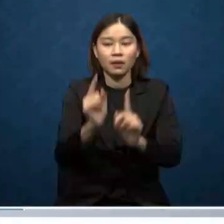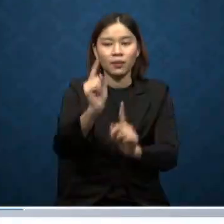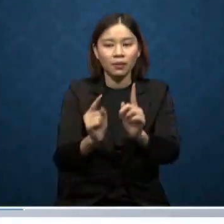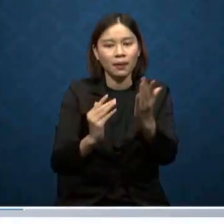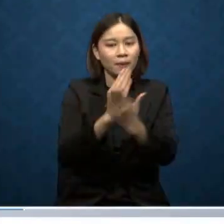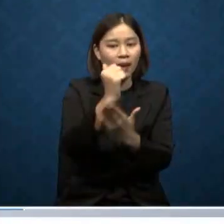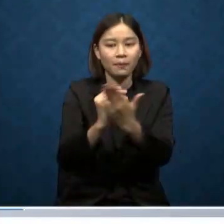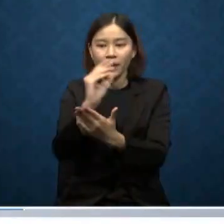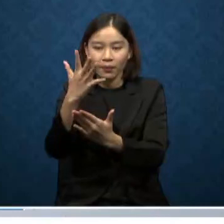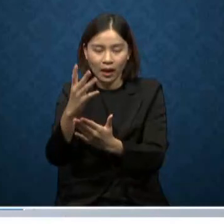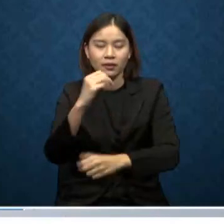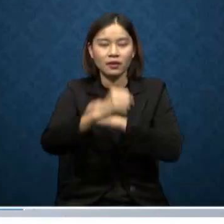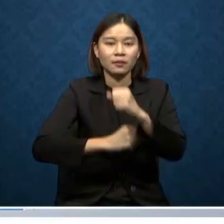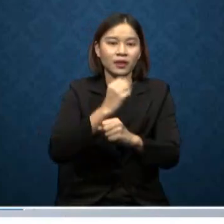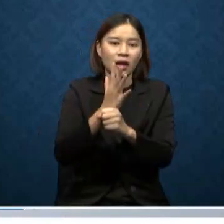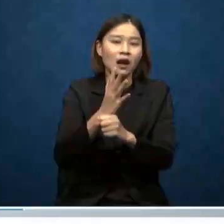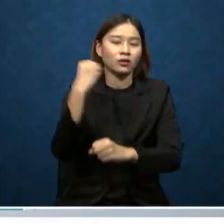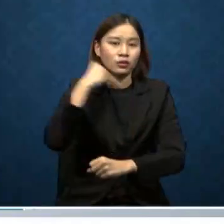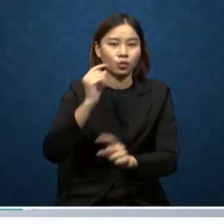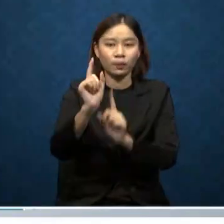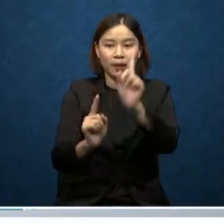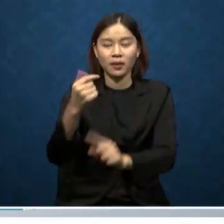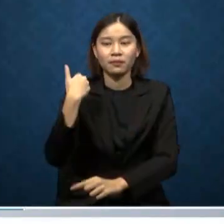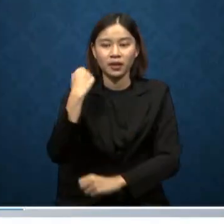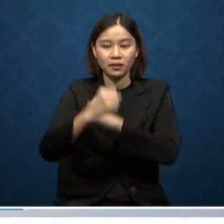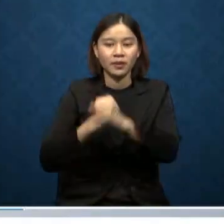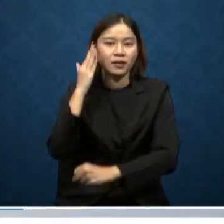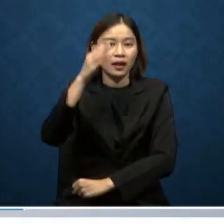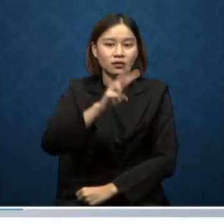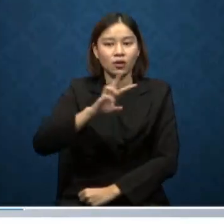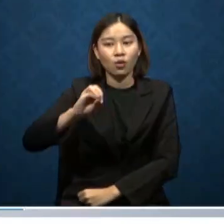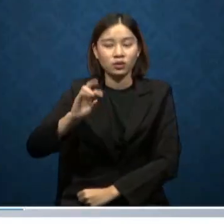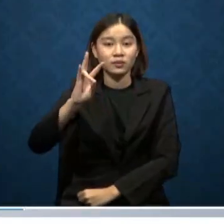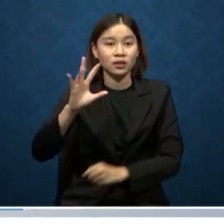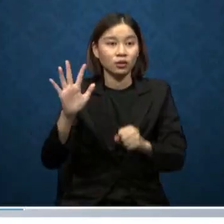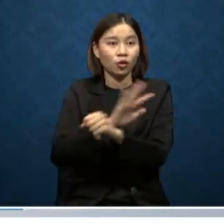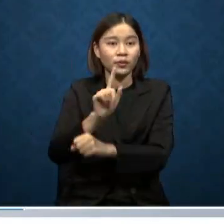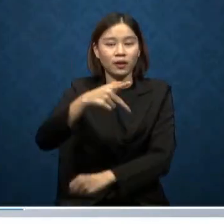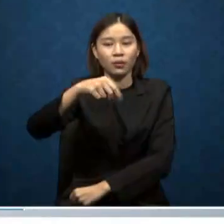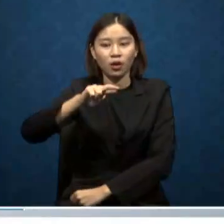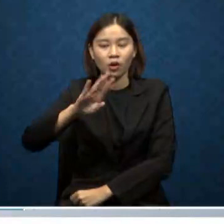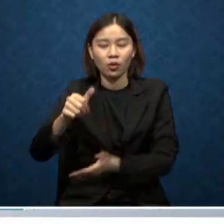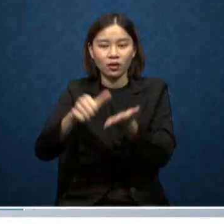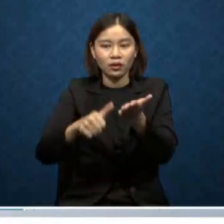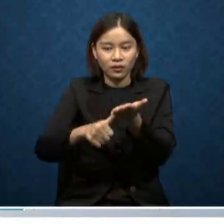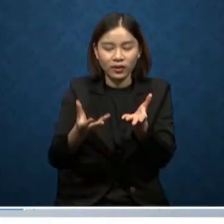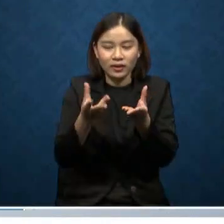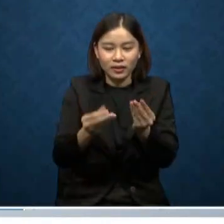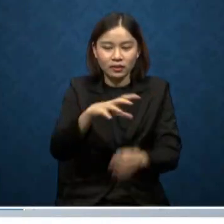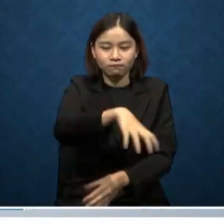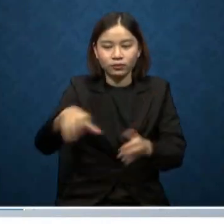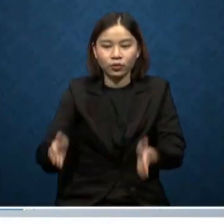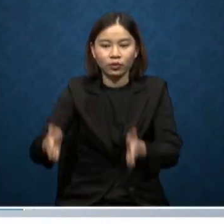ริจของการออกกฎหมายทุก 5 ปีนะครับปีหน้าปี 2,527 ก็จะครบวาระของพรบรภษีที่ดและสงปรกสราง